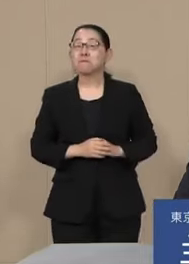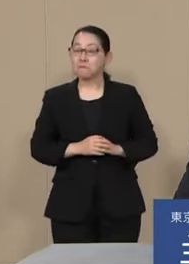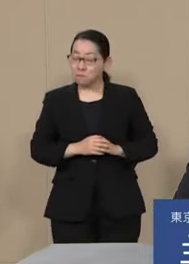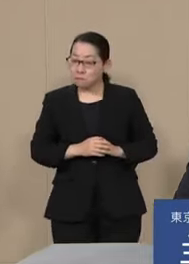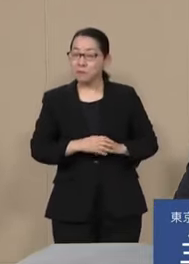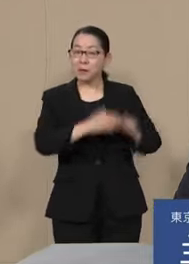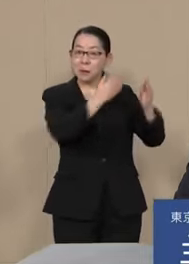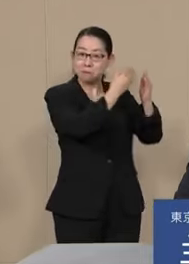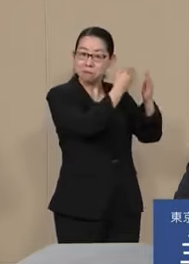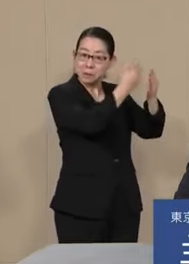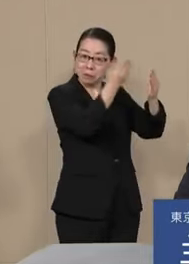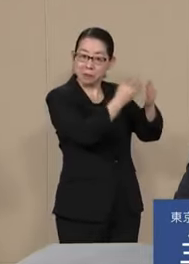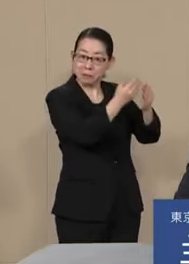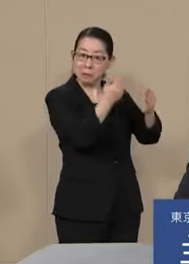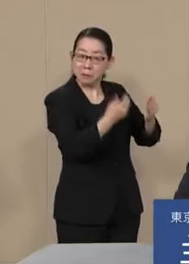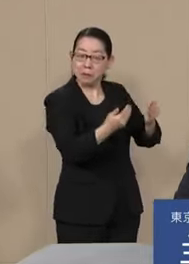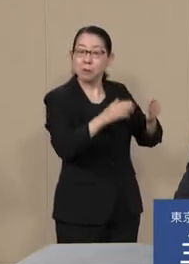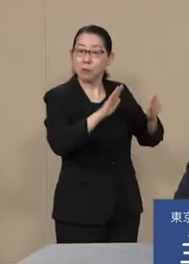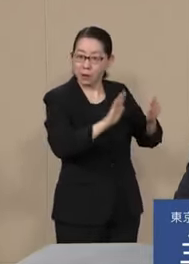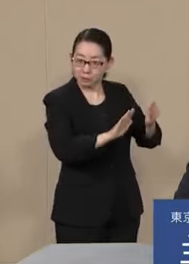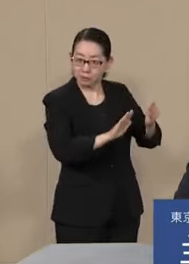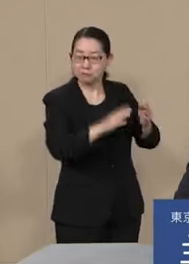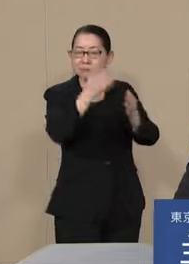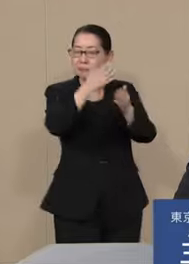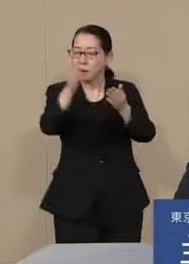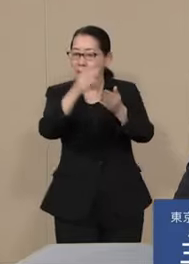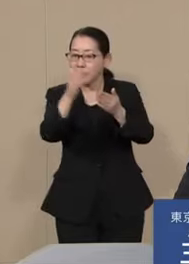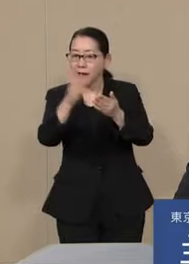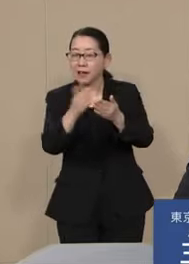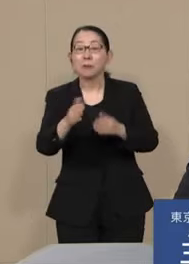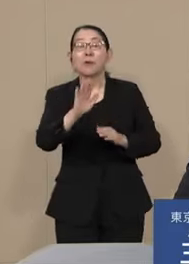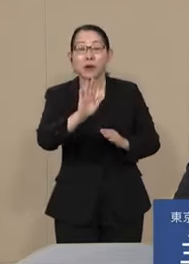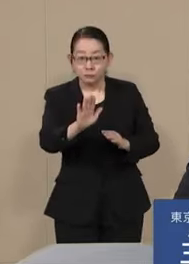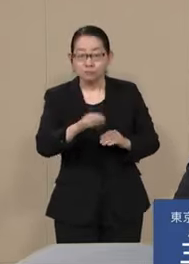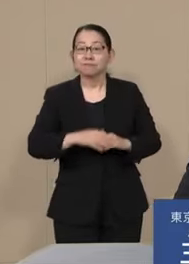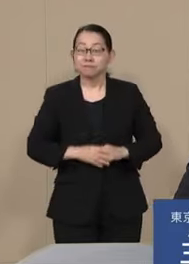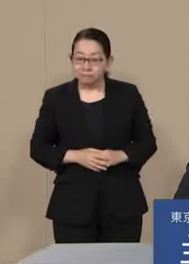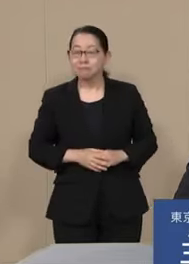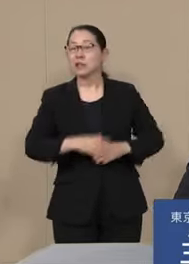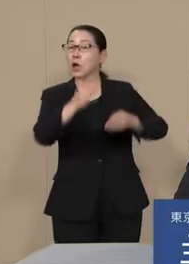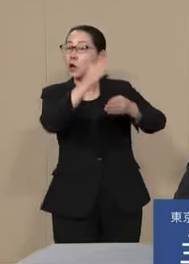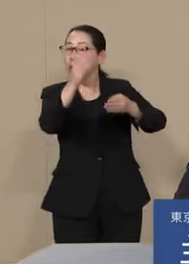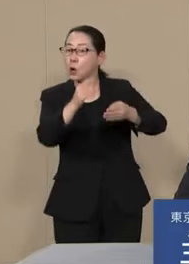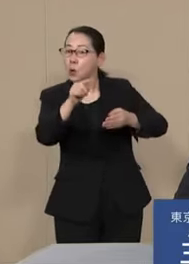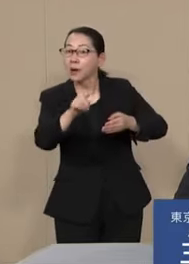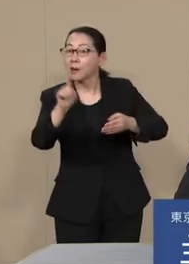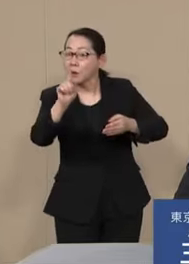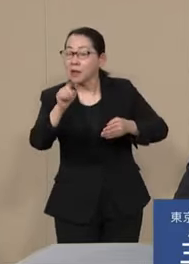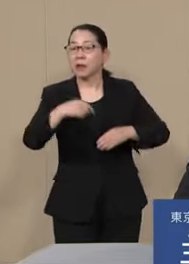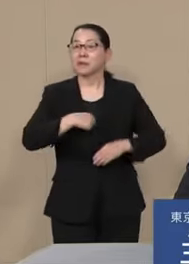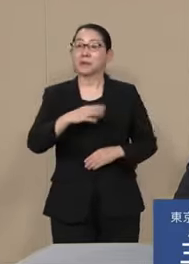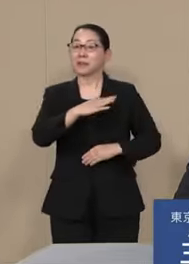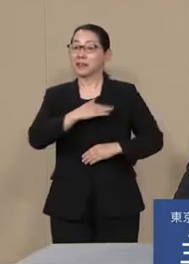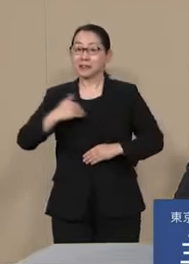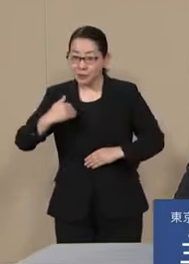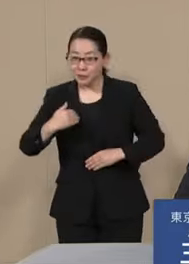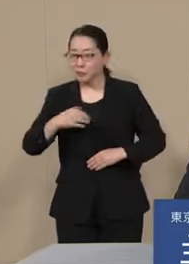払れてる計板もあればないポスターもあります何も払れてないスペースは私エコ島の候補者たのスペース